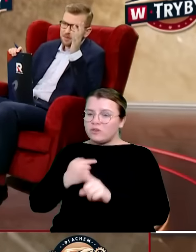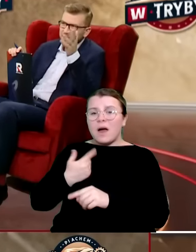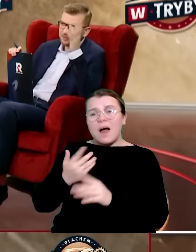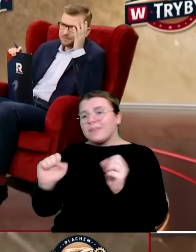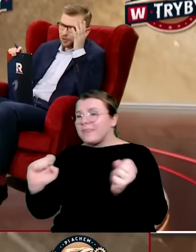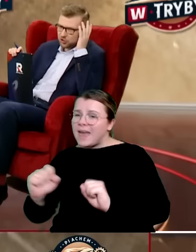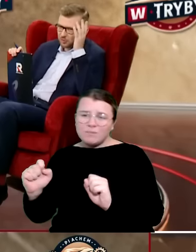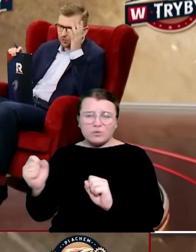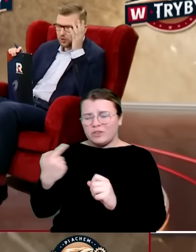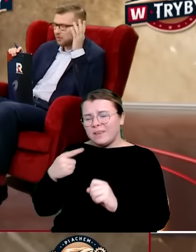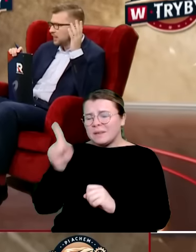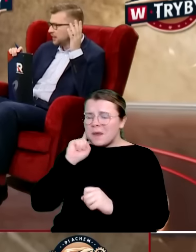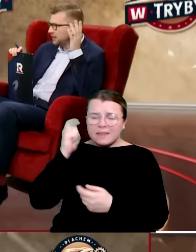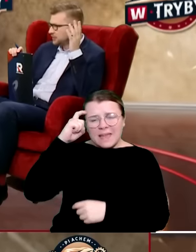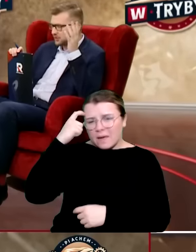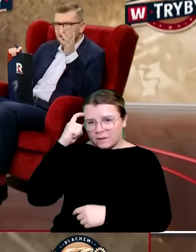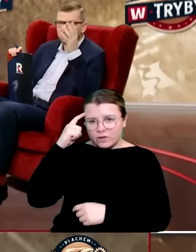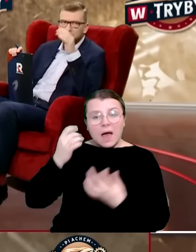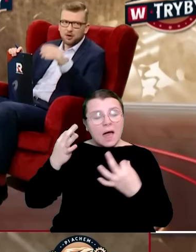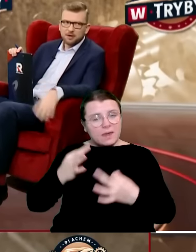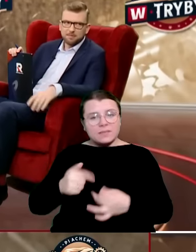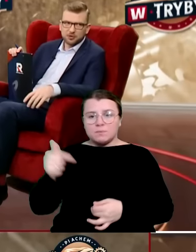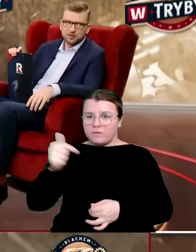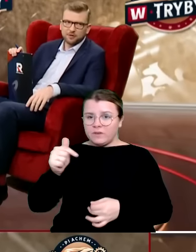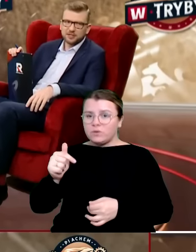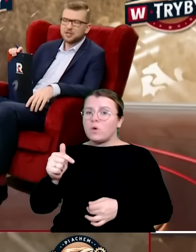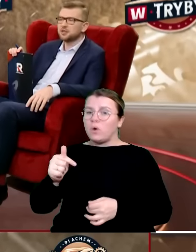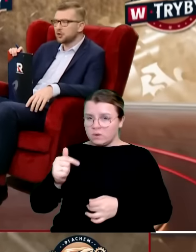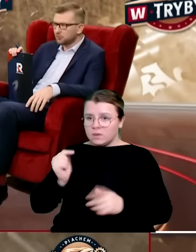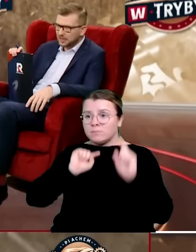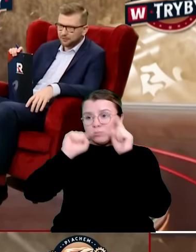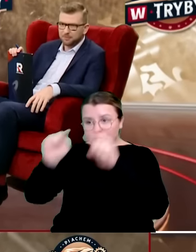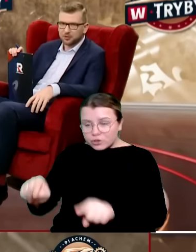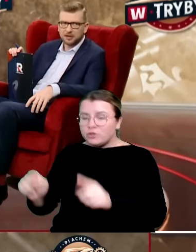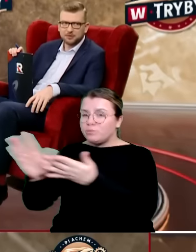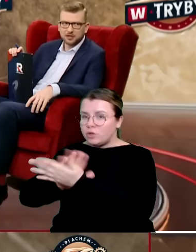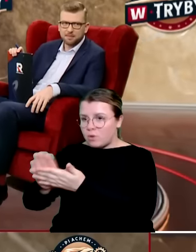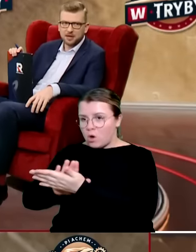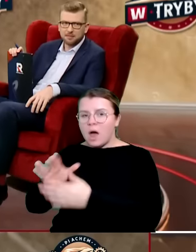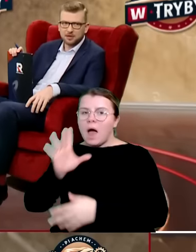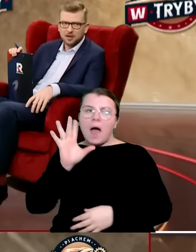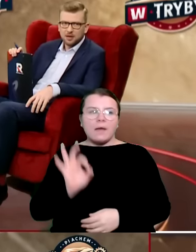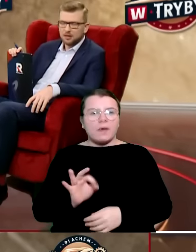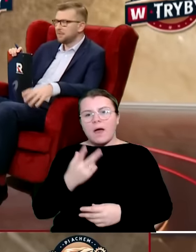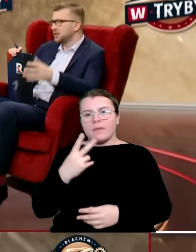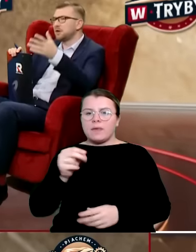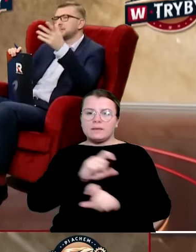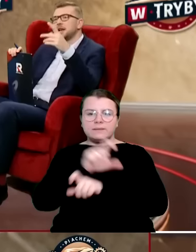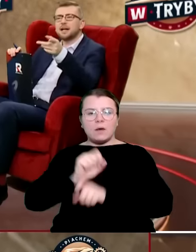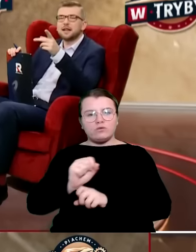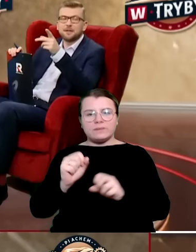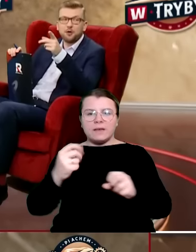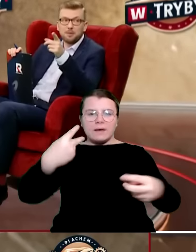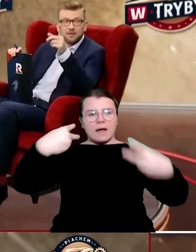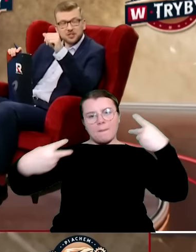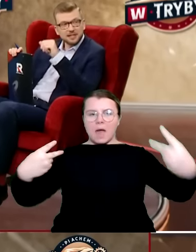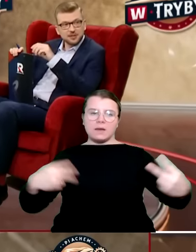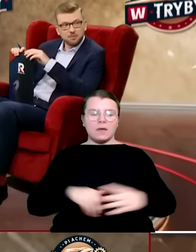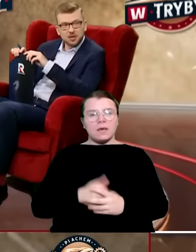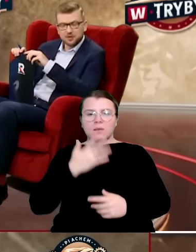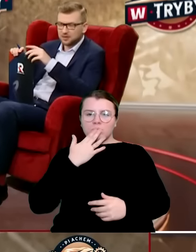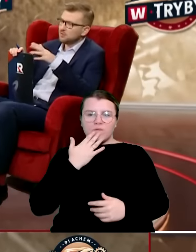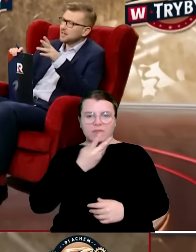Niech on naprawdę spojrzy tym ludziom, co stracili domy, prosto w twarz, a nie tylko ustawki przed kamerami, na przykład nielegalnej TVP, bo